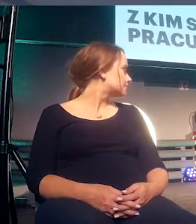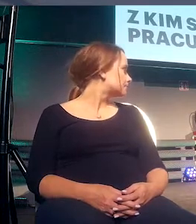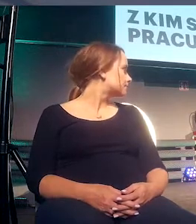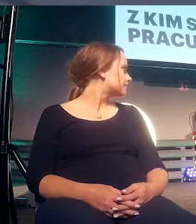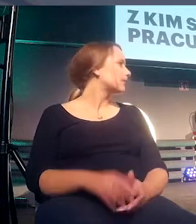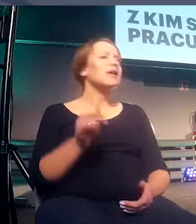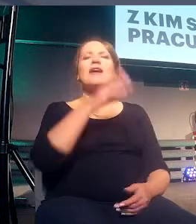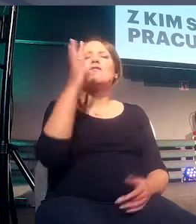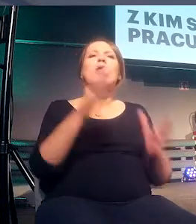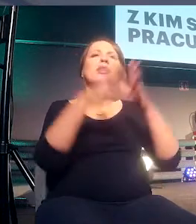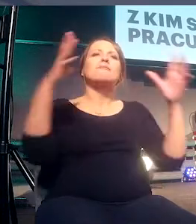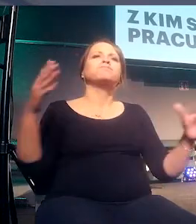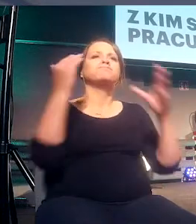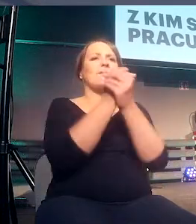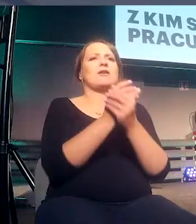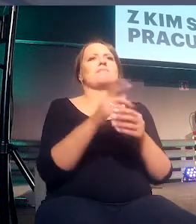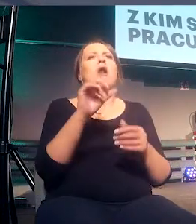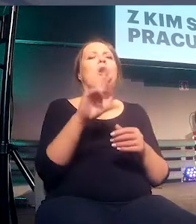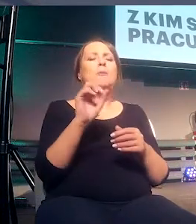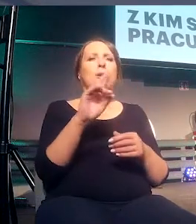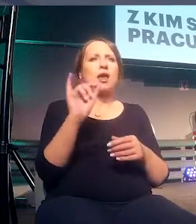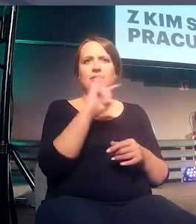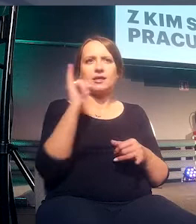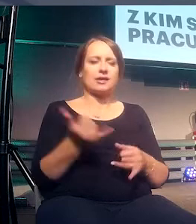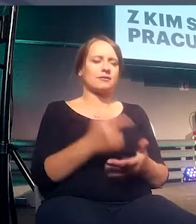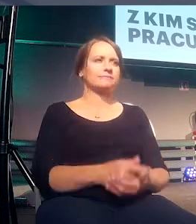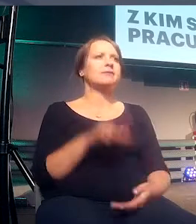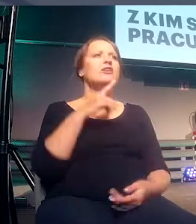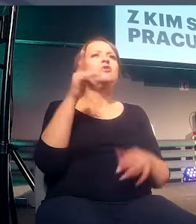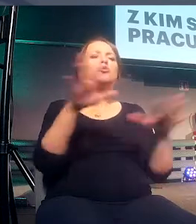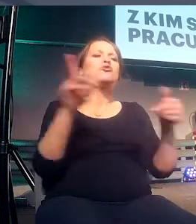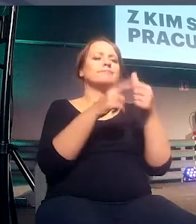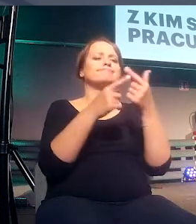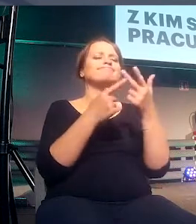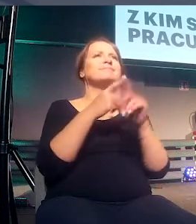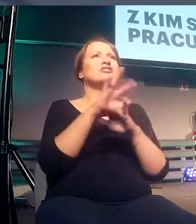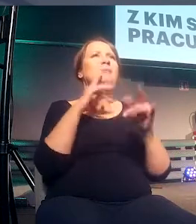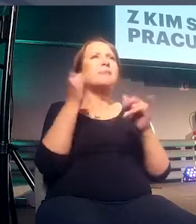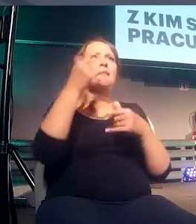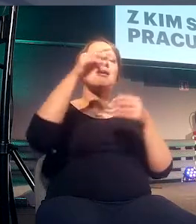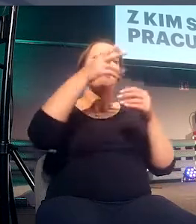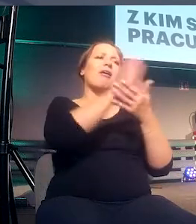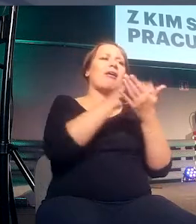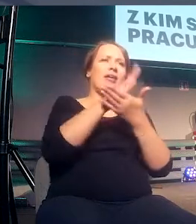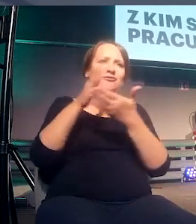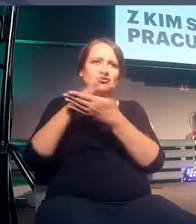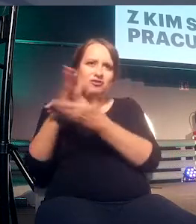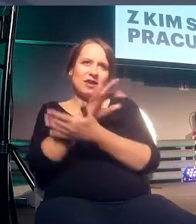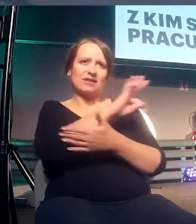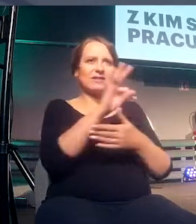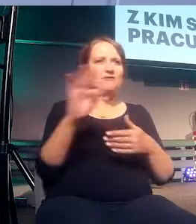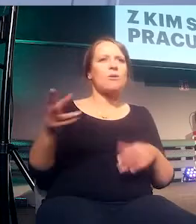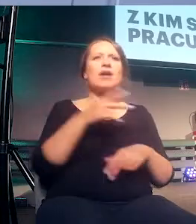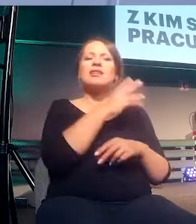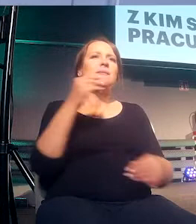korporacji, to jest to bardzo dużo trzecich podmiotów, z którymi realizujemy również projekt. To nie są tylko programiści, z którymi bezpośrednio